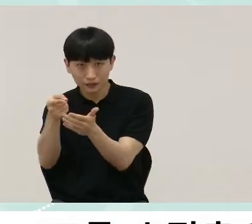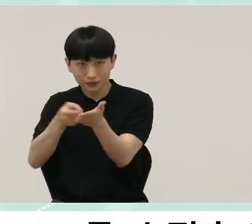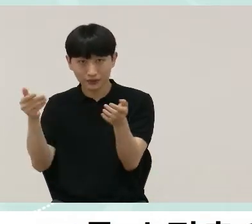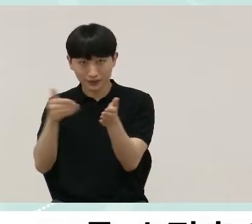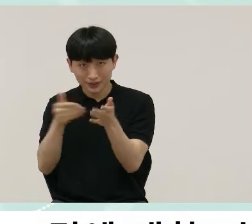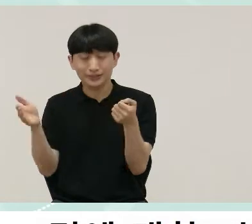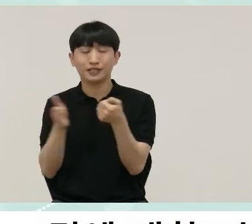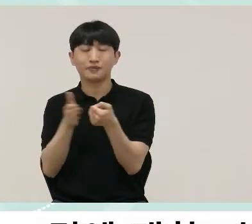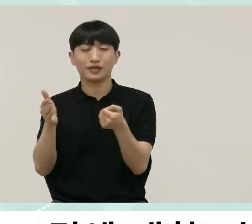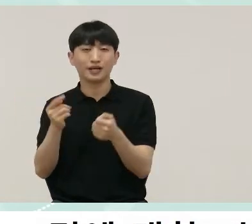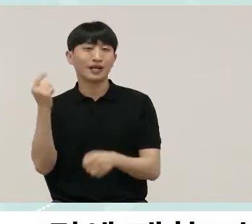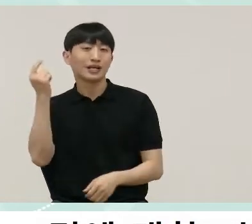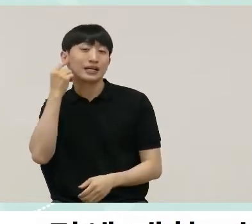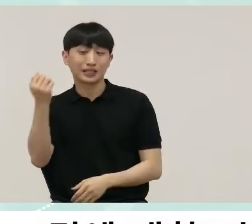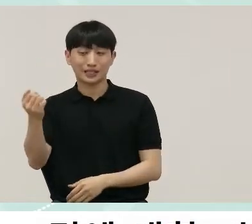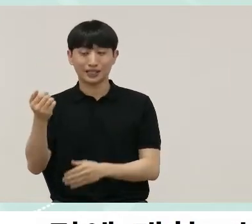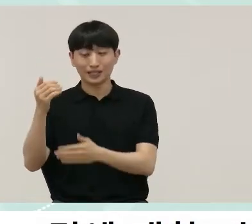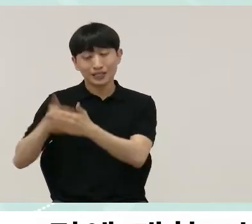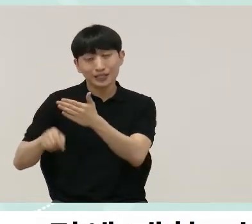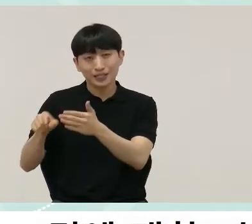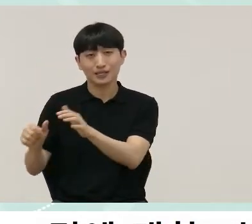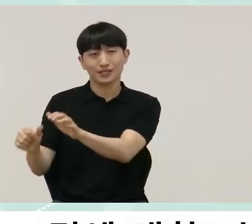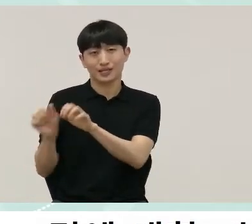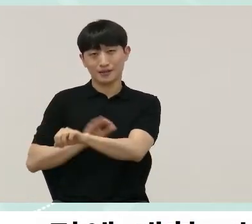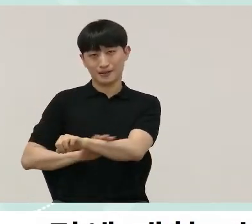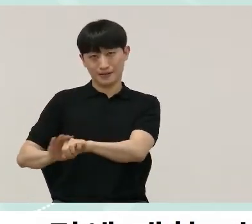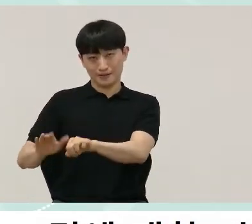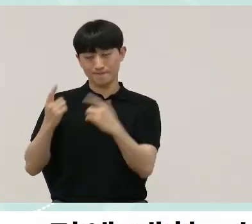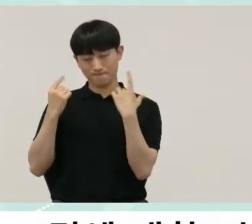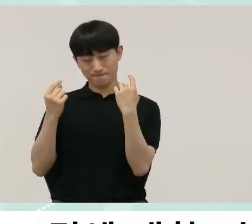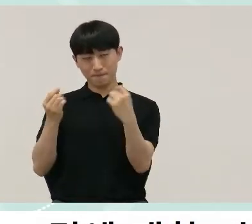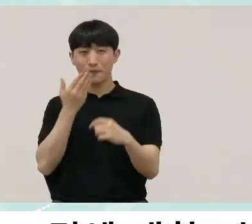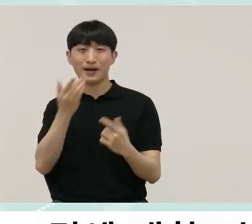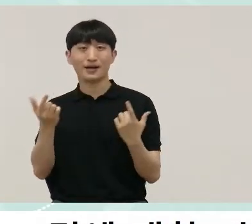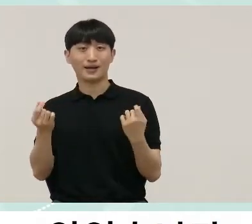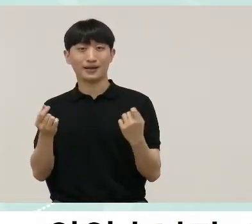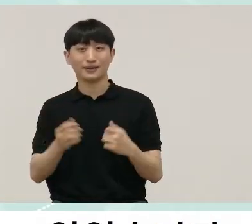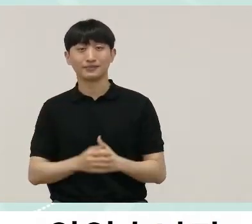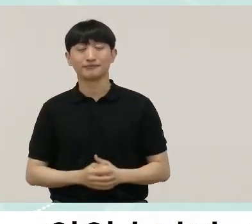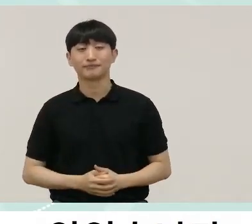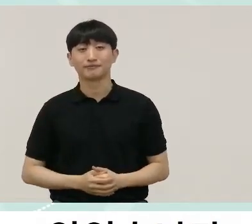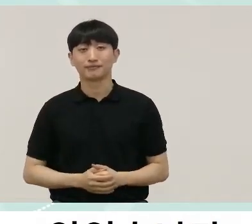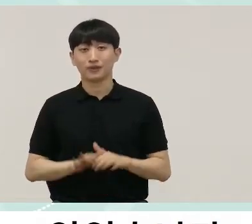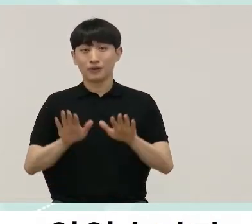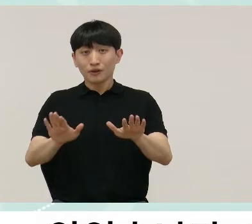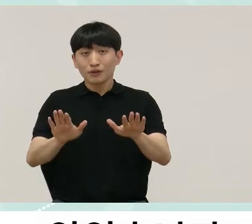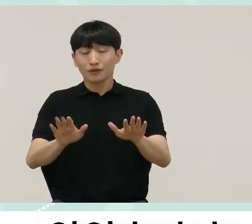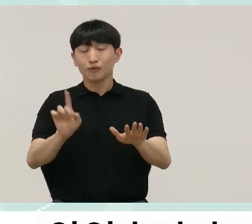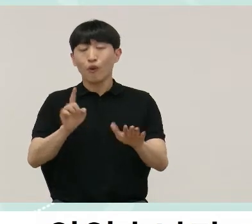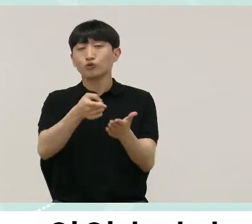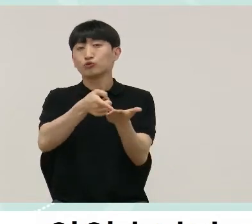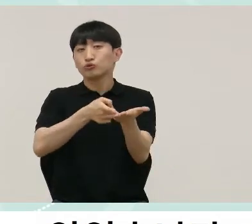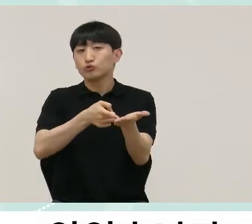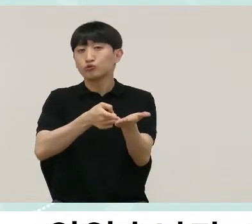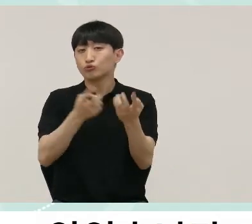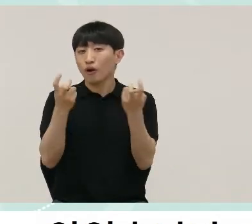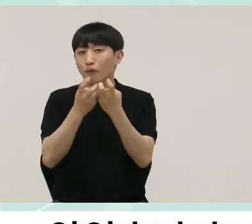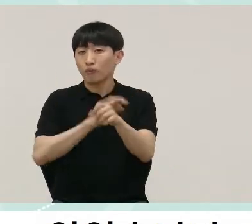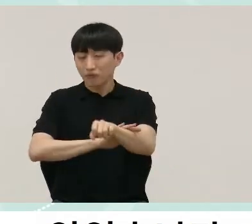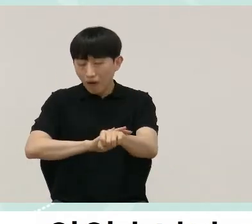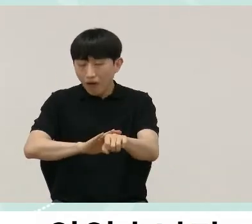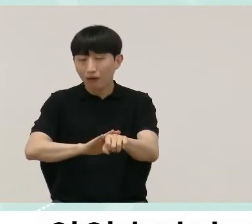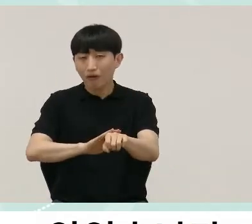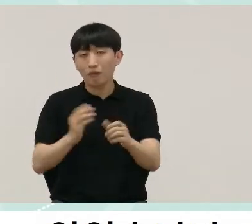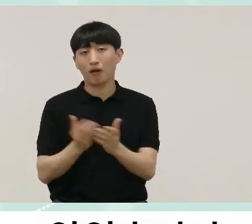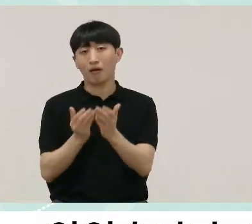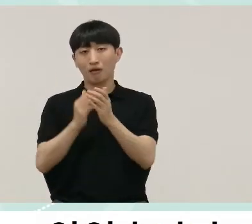그런데 이제 이렇게 수술적 방법도 어느 정도 안정화되었고 아주 정밀 수술을 하게